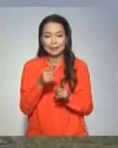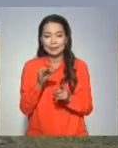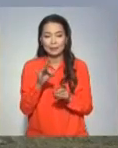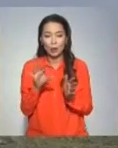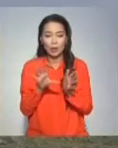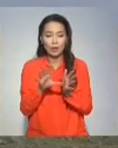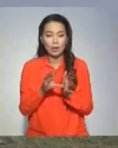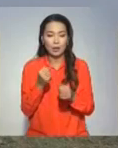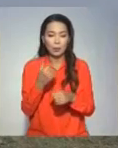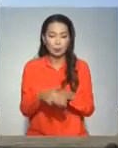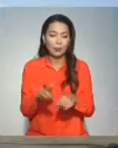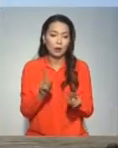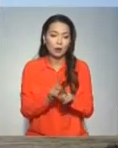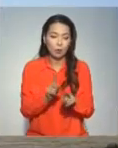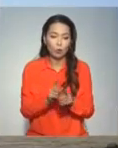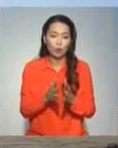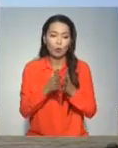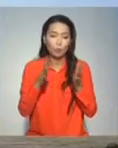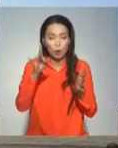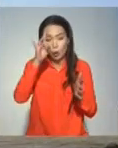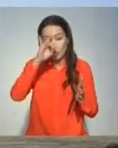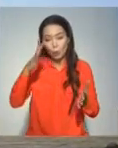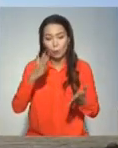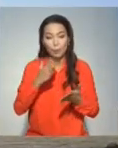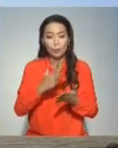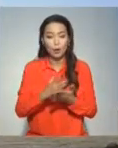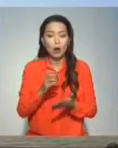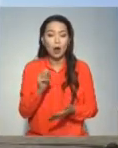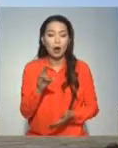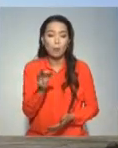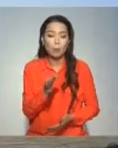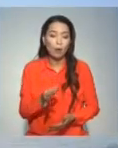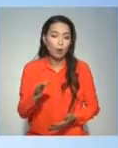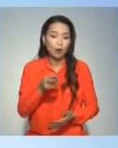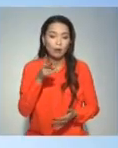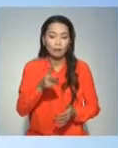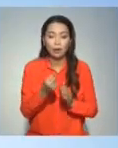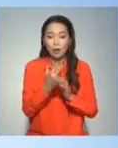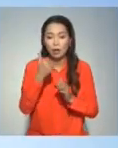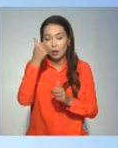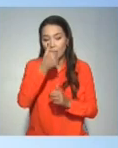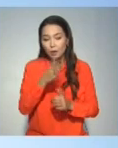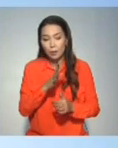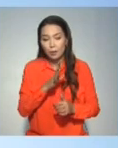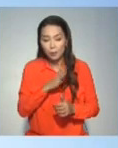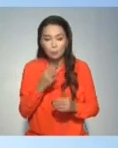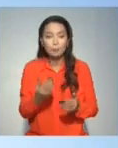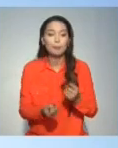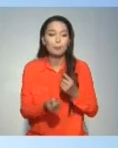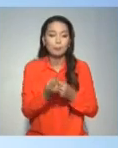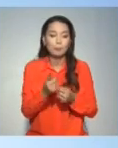гидроэлектростанции, биореакторы становятся все более популярными. Только в Акмолинской области в 2013 году агрофирма «Родина»